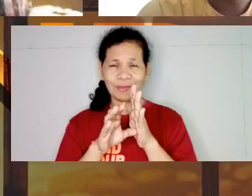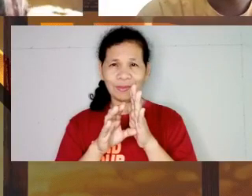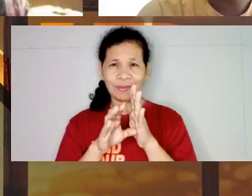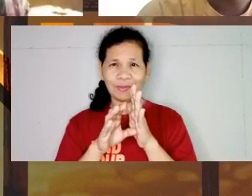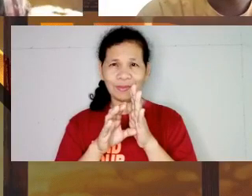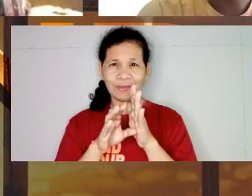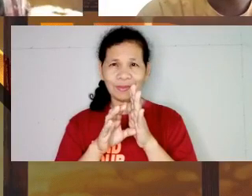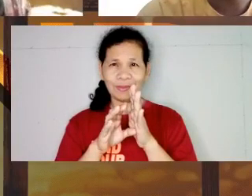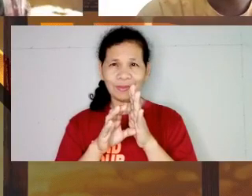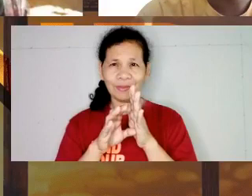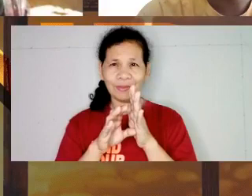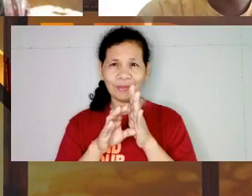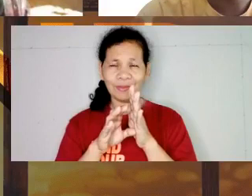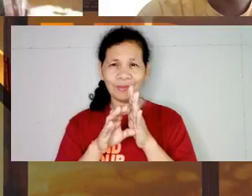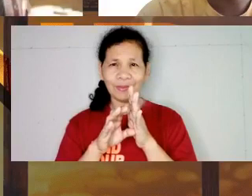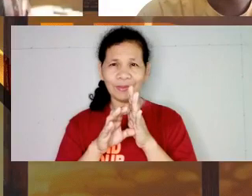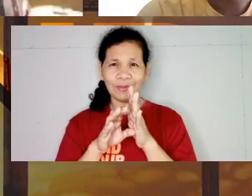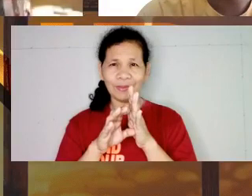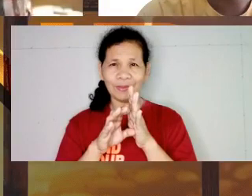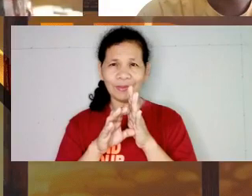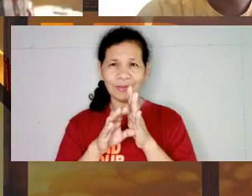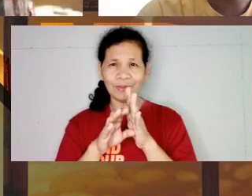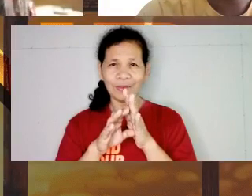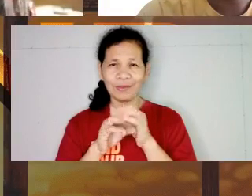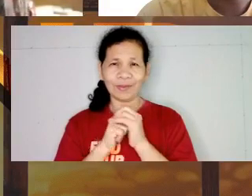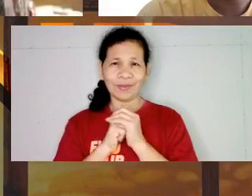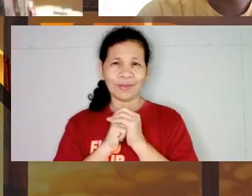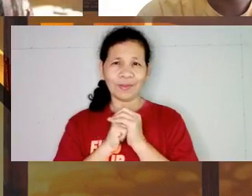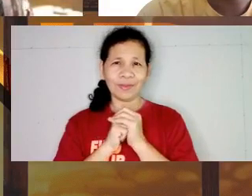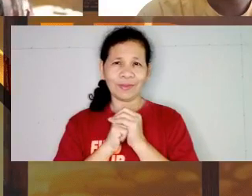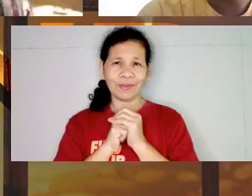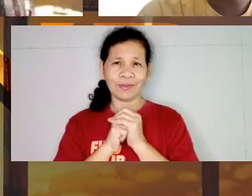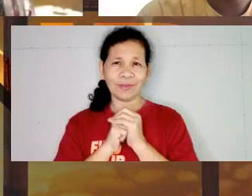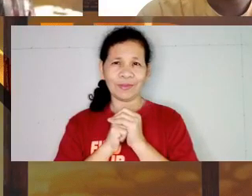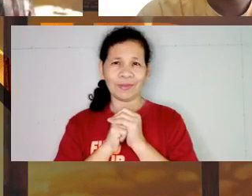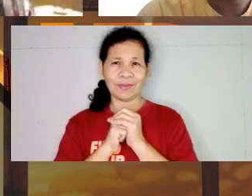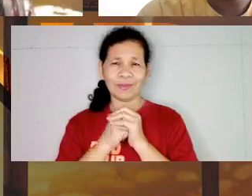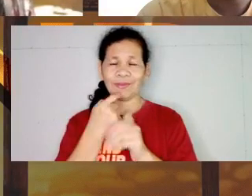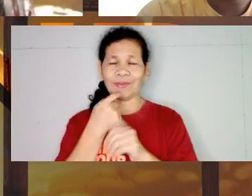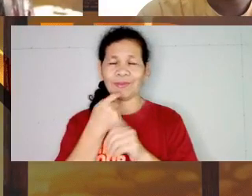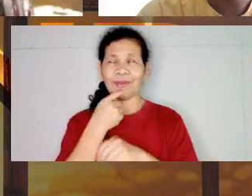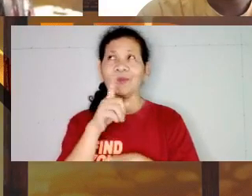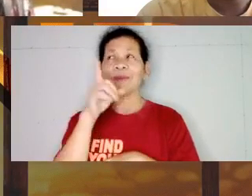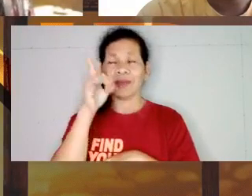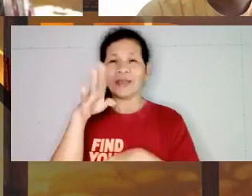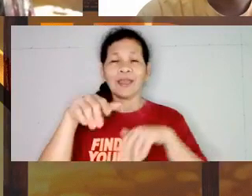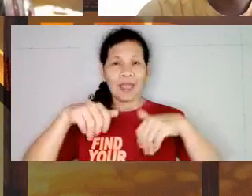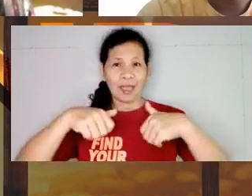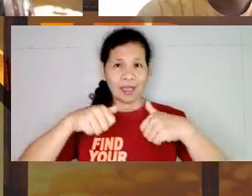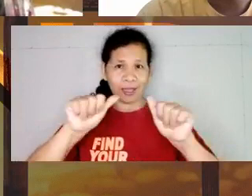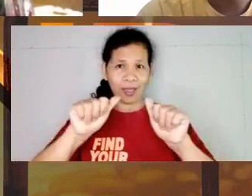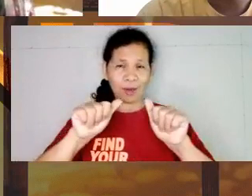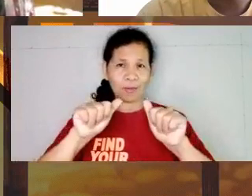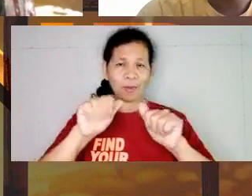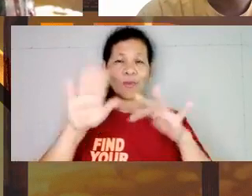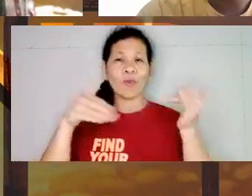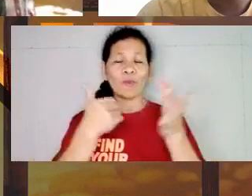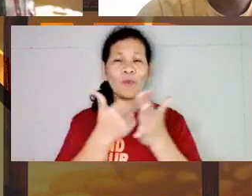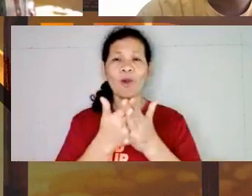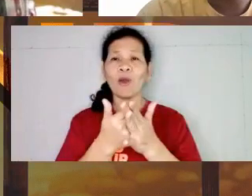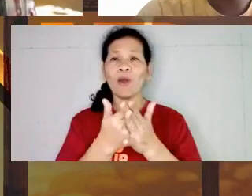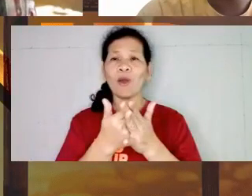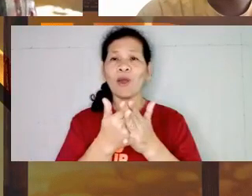approve sila ng Panginoon kahit na yung mga hintil o yung mga pagano, ang sinasabi niya dito, because